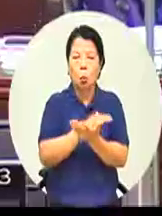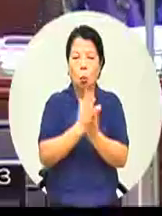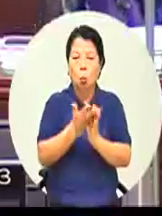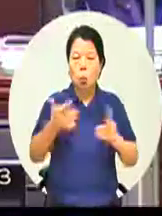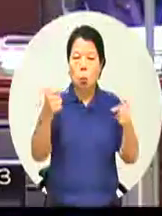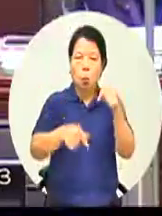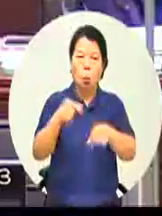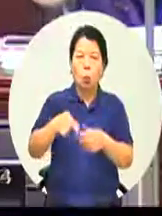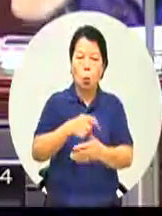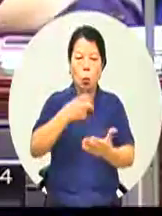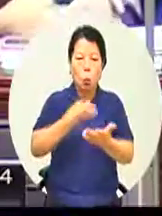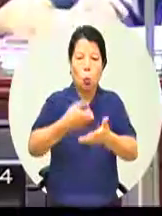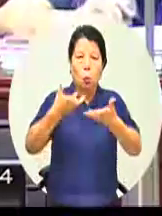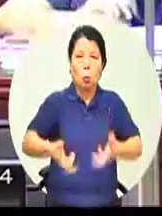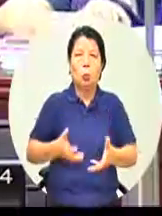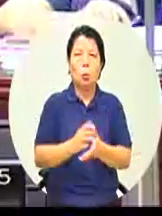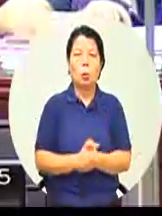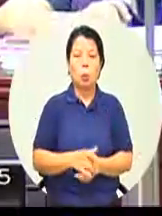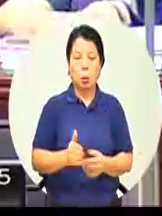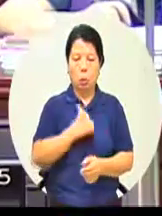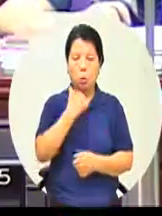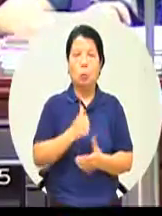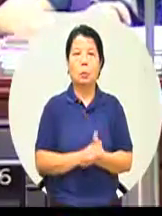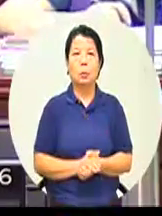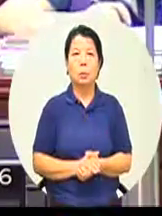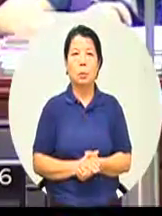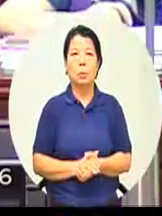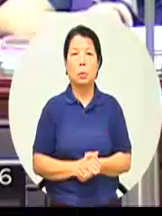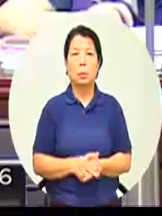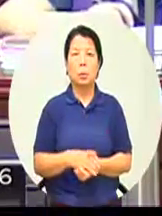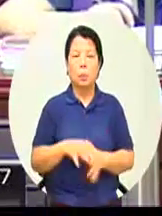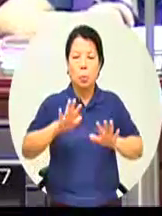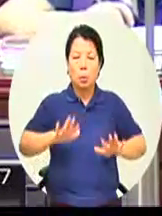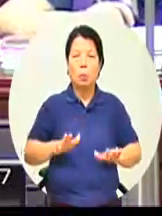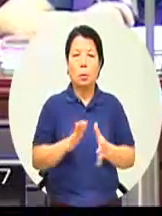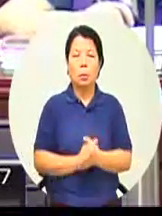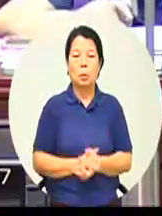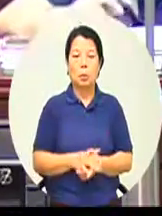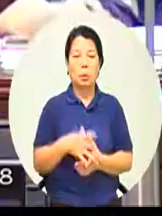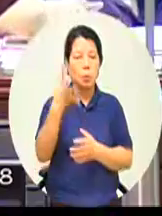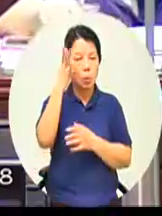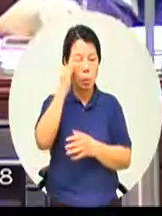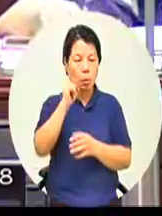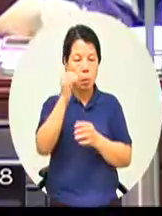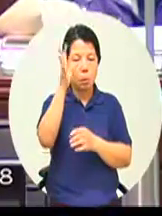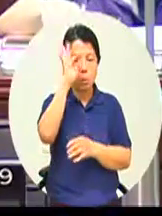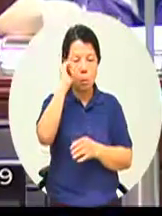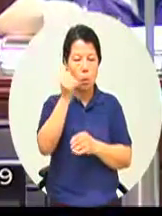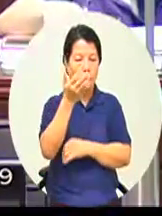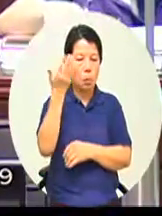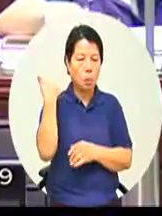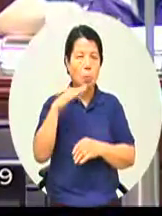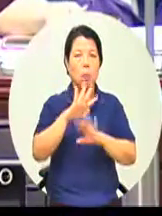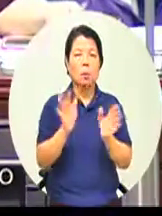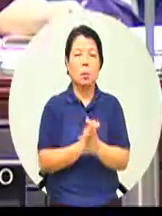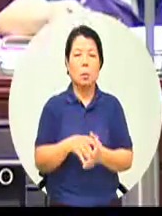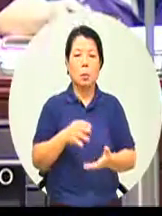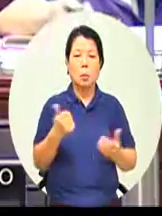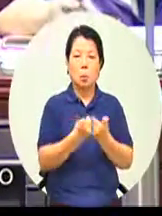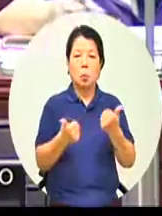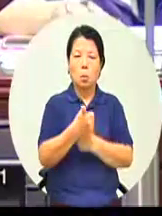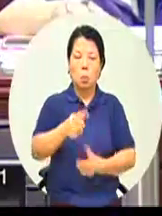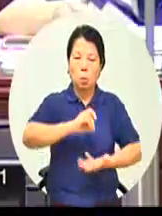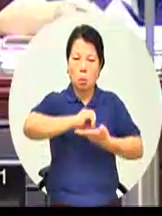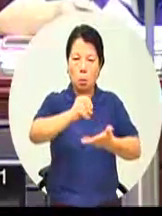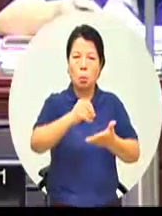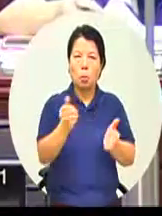真的是很严重的问题，确实很严重哦。那我们现在这几天有很多议员提到这个方面，我们想要会后